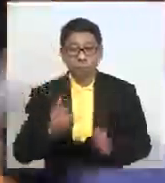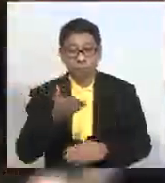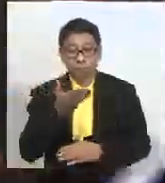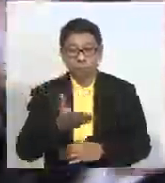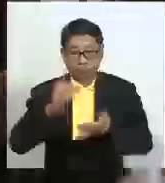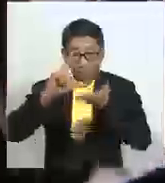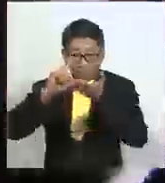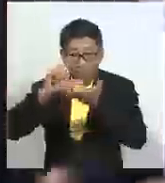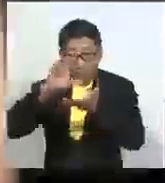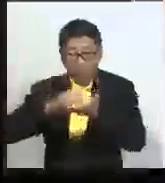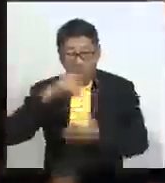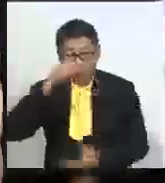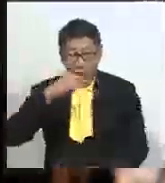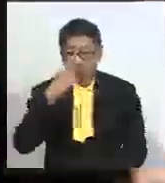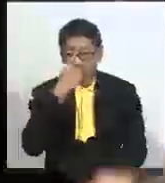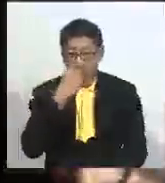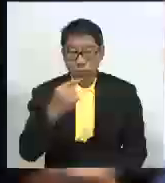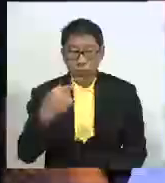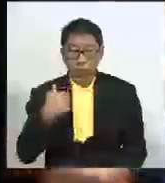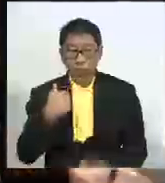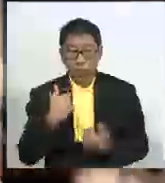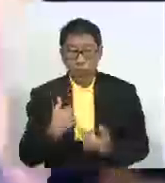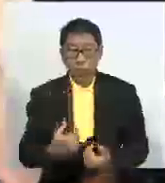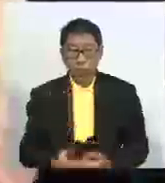องขอถ่ายรูปทั้งคนไทยทั้งชาวต่างชาติน